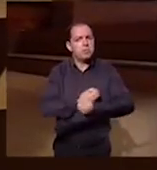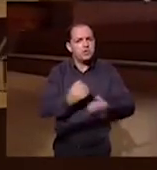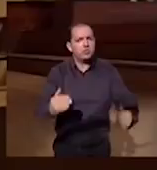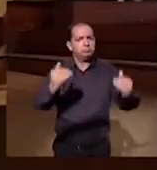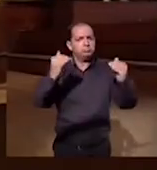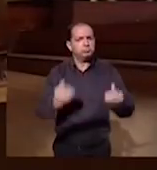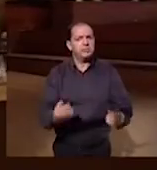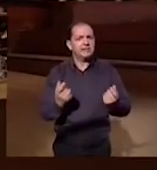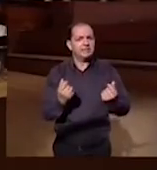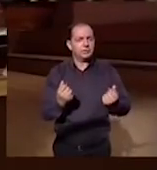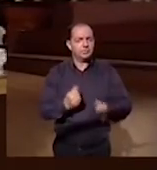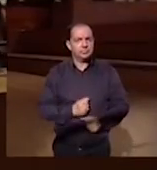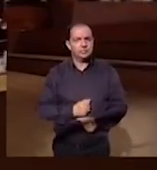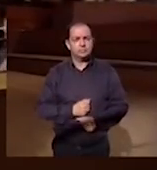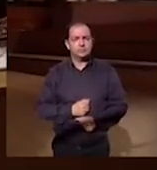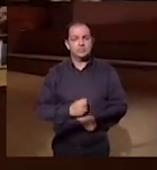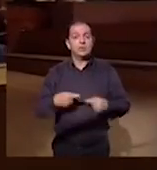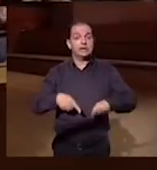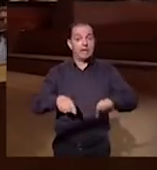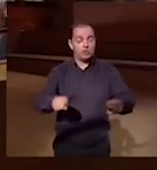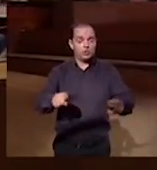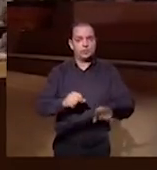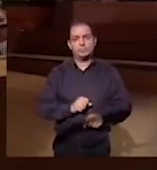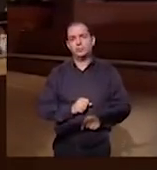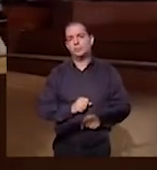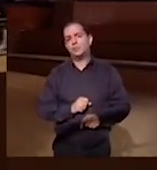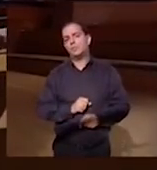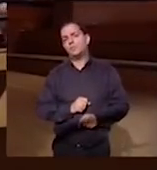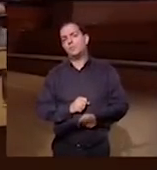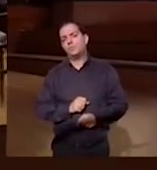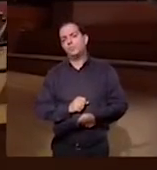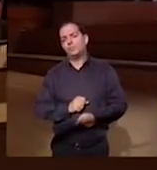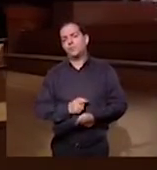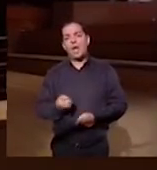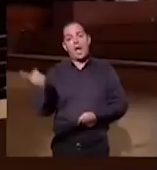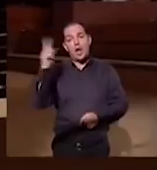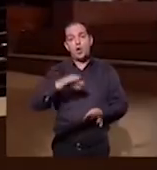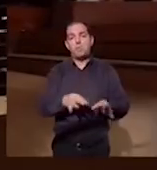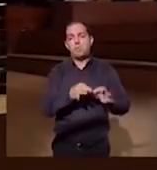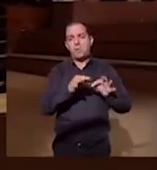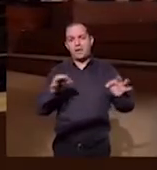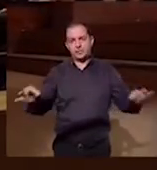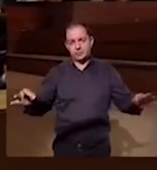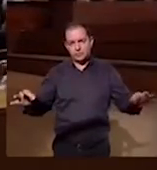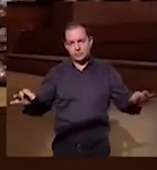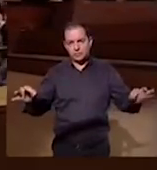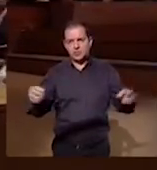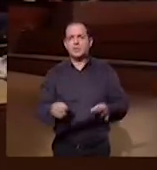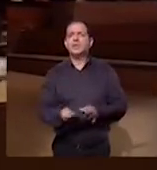καταναλωτές. Ταυτόχρονα, προς την ίδια κατεύθυνση, θα συμβάλλει και το μέτρο της σταδιακής απομείωσης της χρέωσης που επιβαρύνει